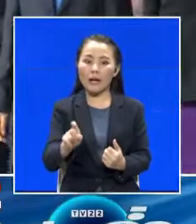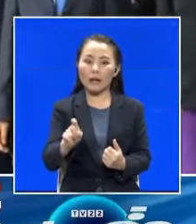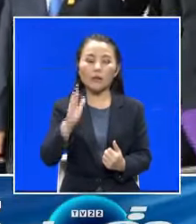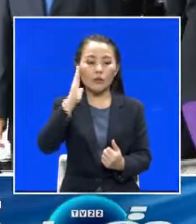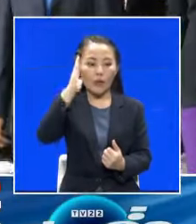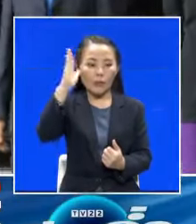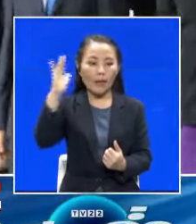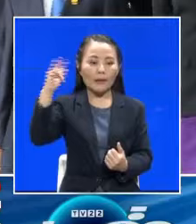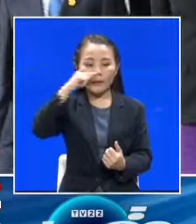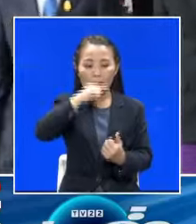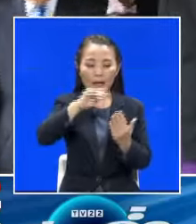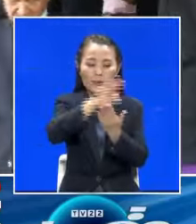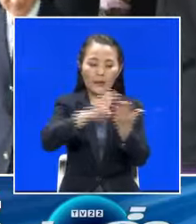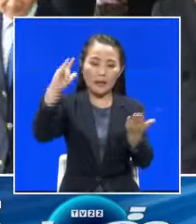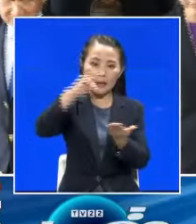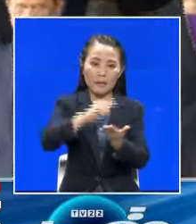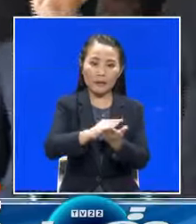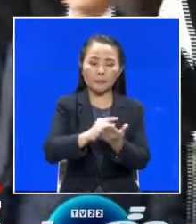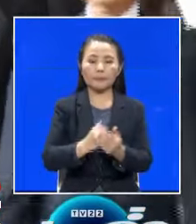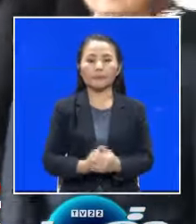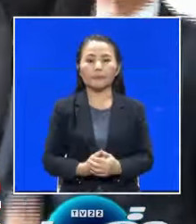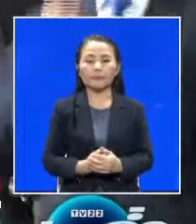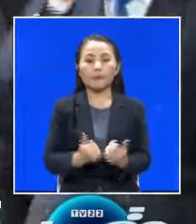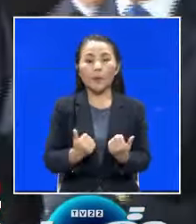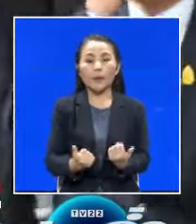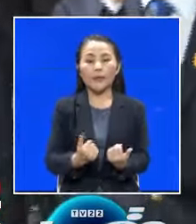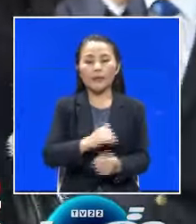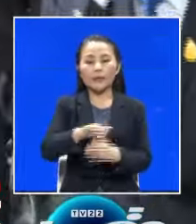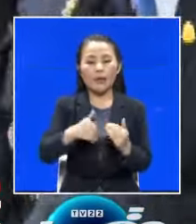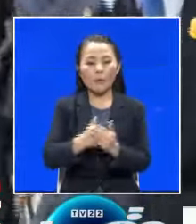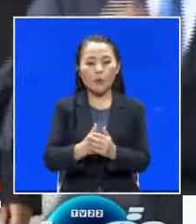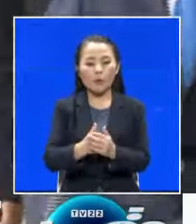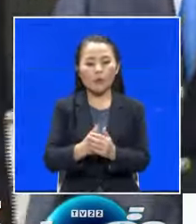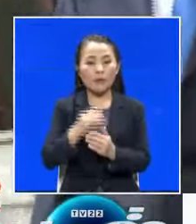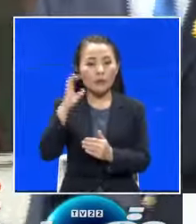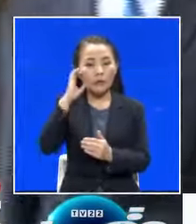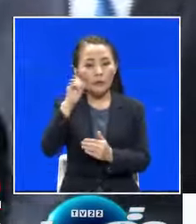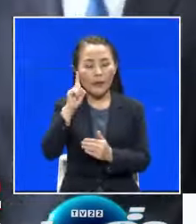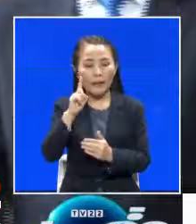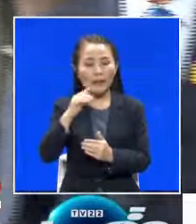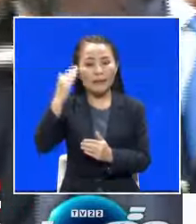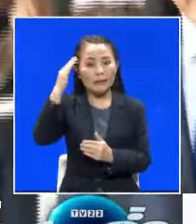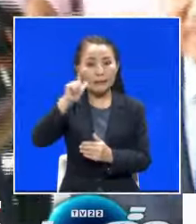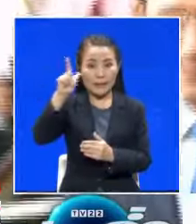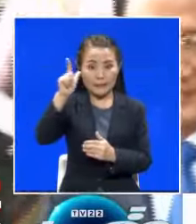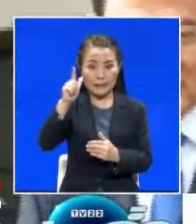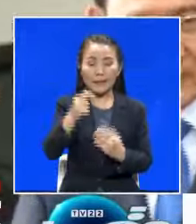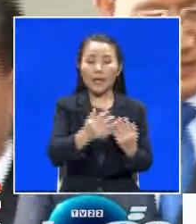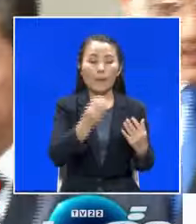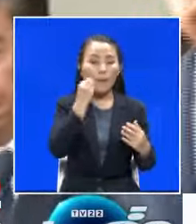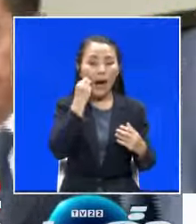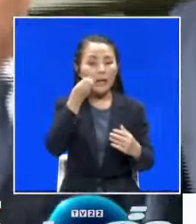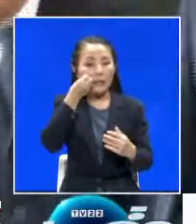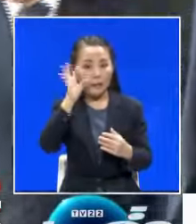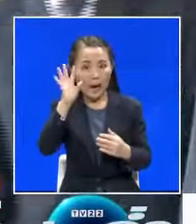ได้เดินทางกลับประเทศไทยนะคะตอนนี้หลายฝ่ายเชื่อค่ะว่าแม้จะมีการอายัดตัวคุณทักษิณแต่คุณทักษิณได้รับ